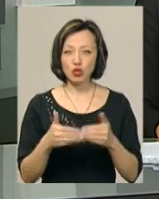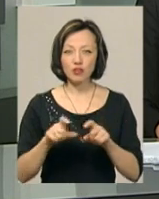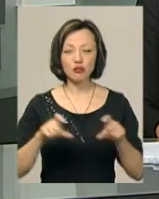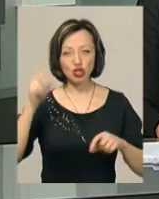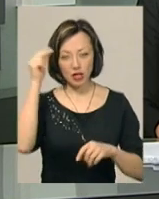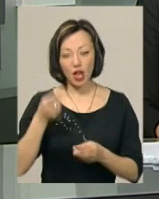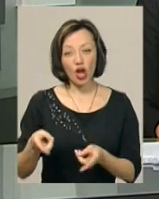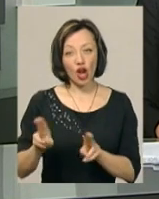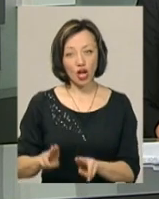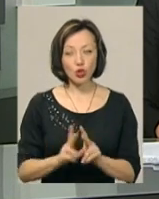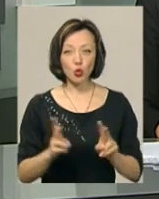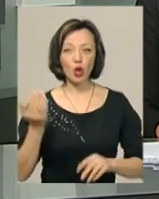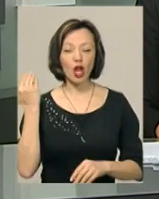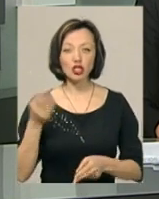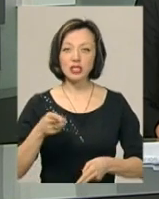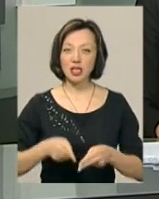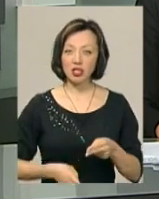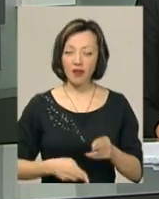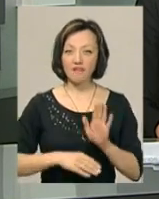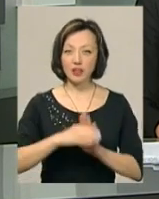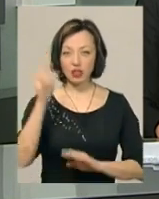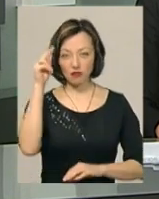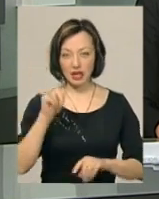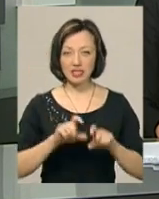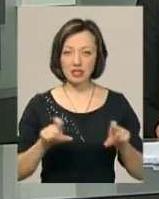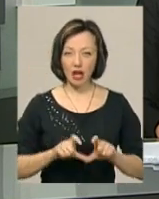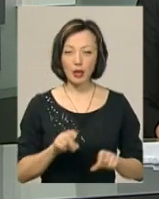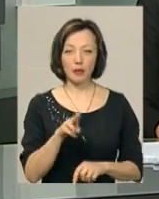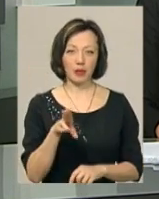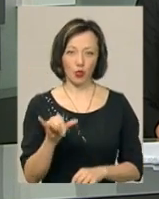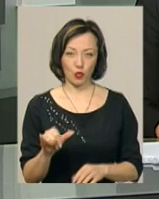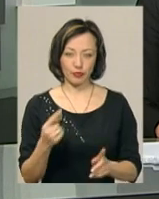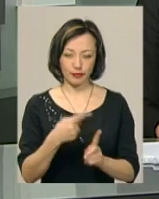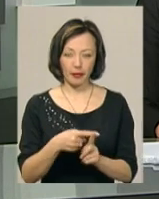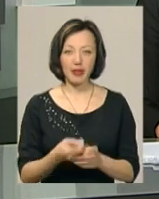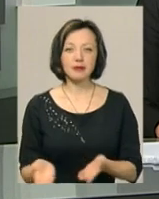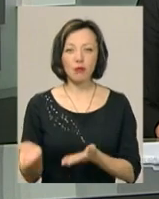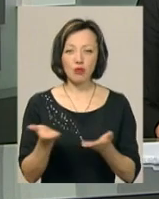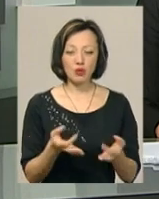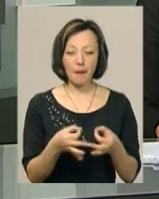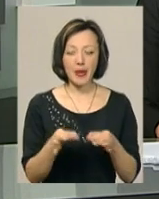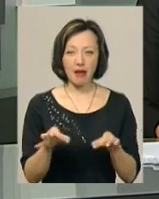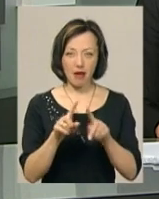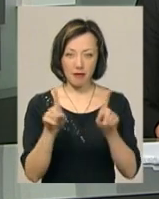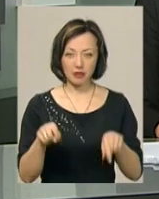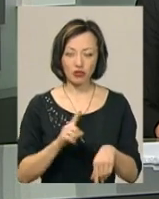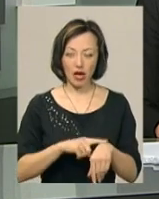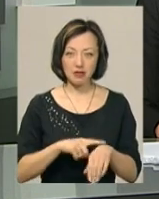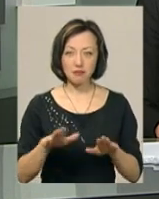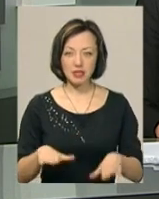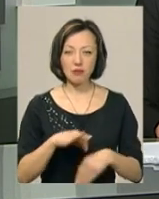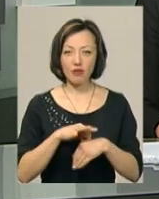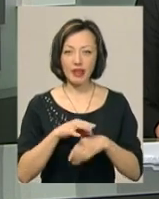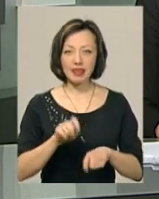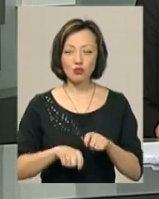шкіл, решта – від тих, хто раніше закінчив вищі навчальні заклади та профтехучилища. Запрошення перепустки із зазначенням часу та місця